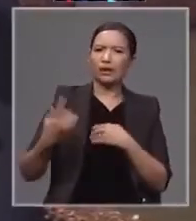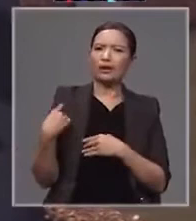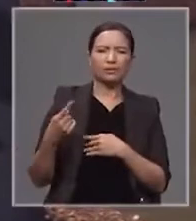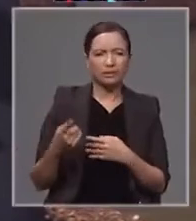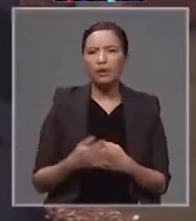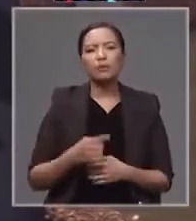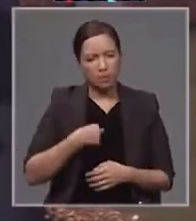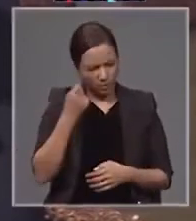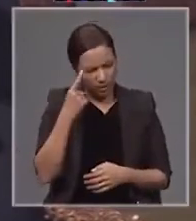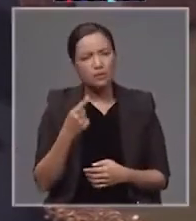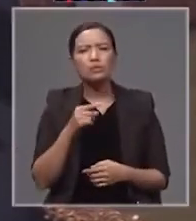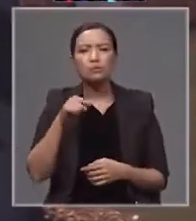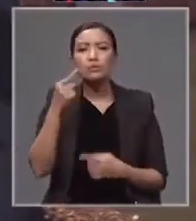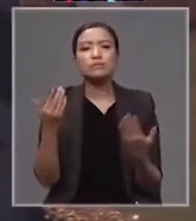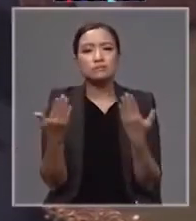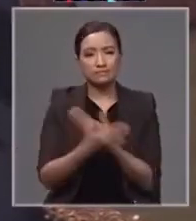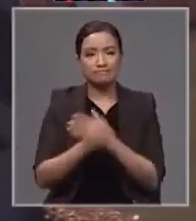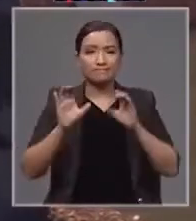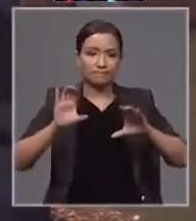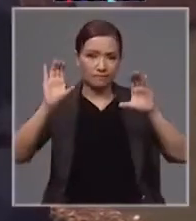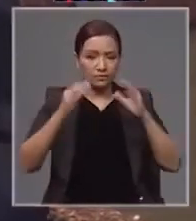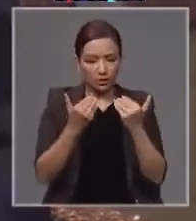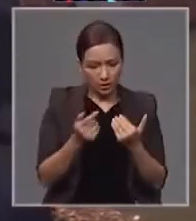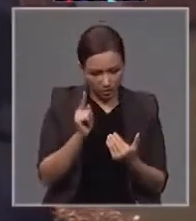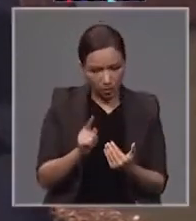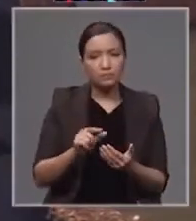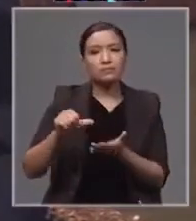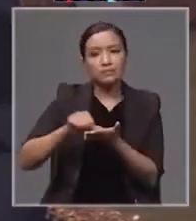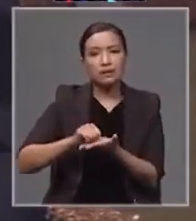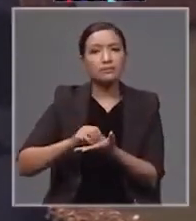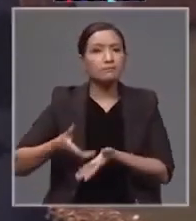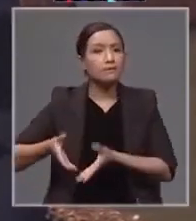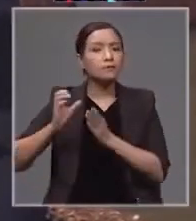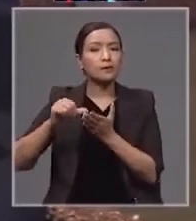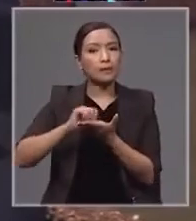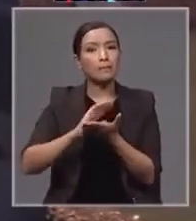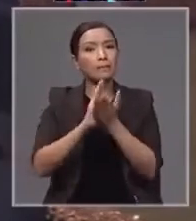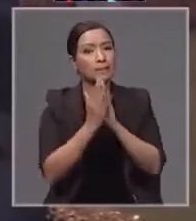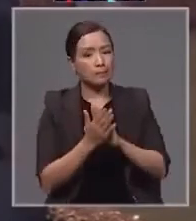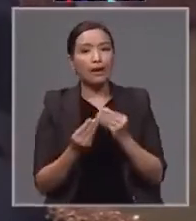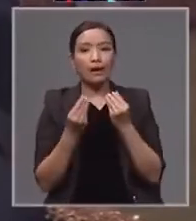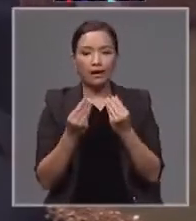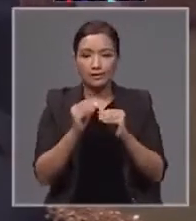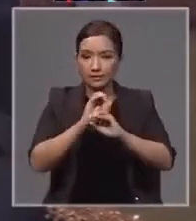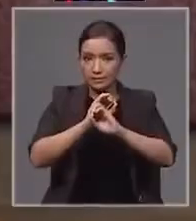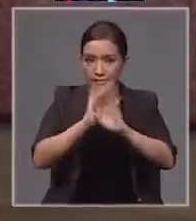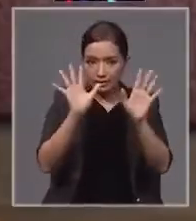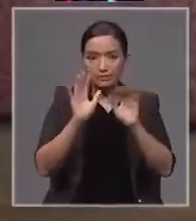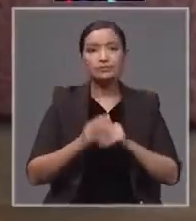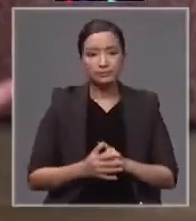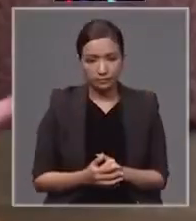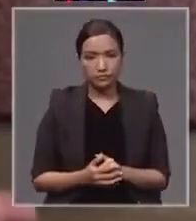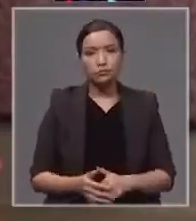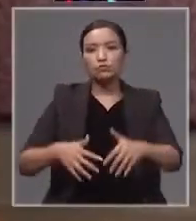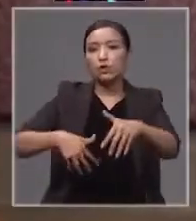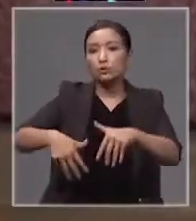าลเองนะก็เห็นว่าตรงนี้มันถึงเวลามันต้องทบทวนแก้ไขปรับปรุงเพื่อทำให้มีความชัดเจนมากขึ้น ทีนี้ประชาช